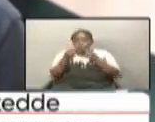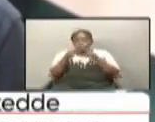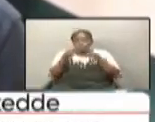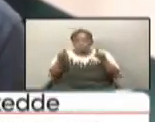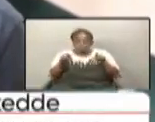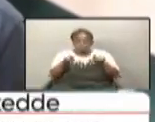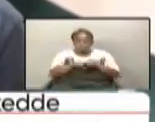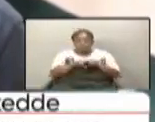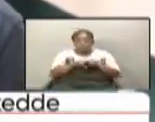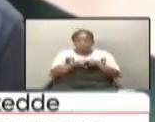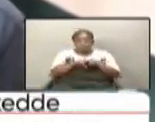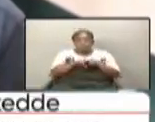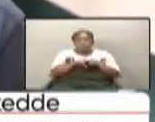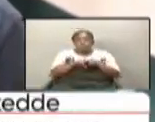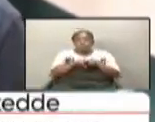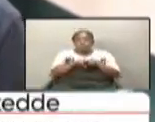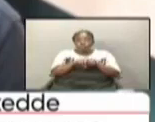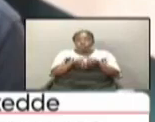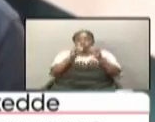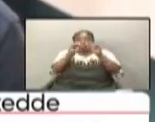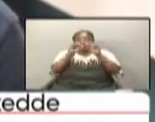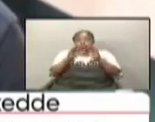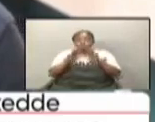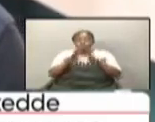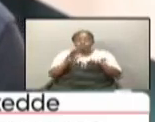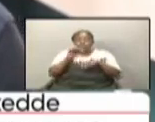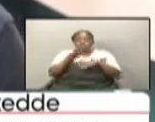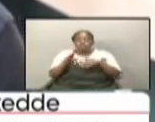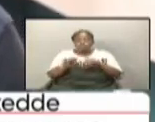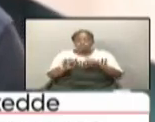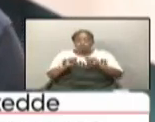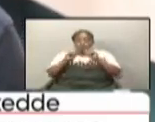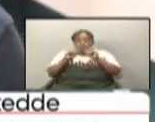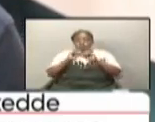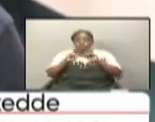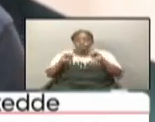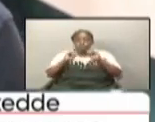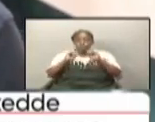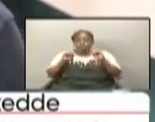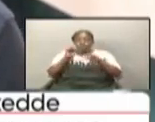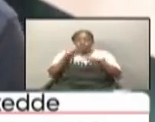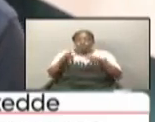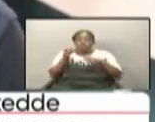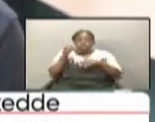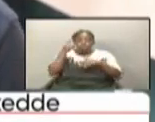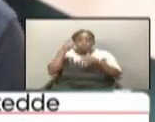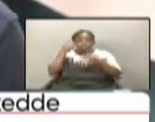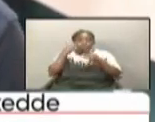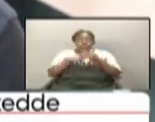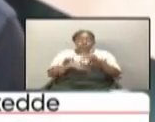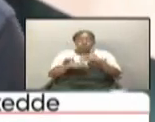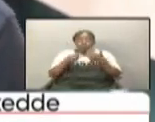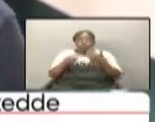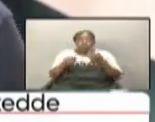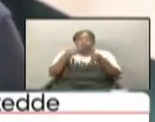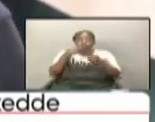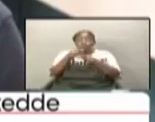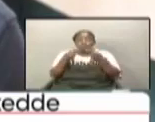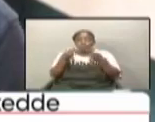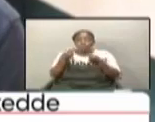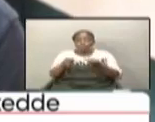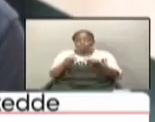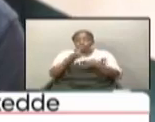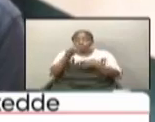era agenda bagasumbuwa abasomesa bamusomesa gye n'asomesa abaana abazadde basomesa babitegedde ate agenda okuddamu okubibabuuza nga